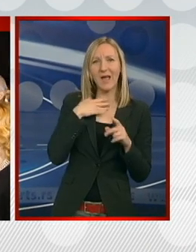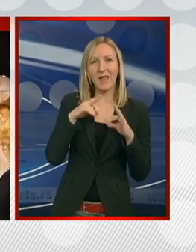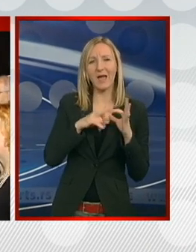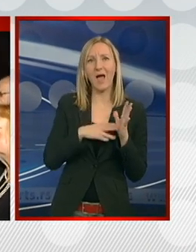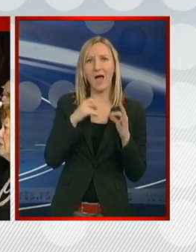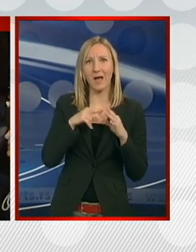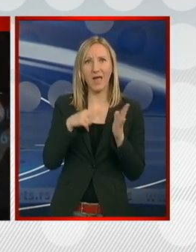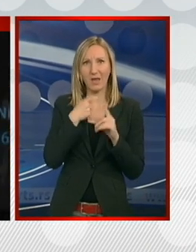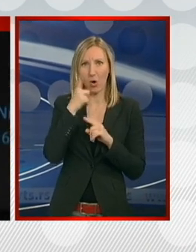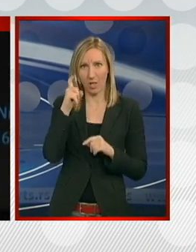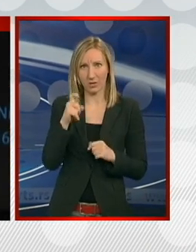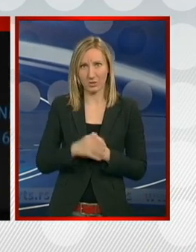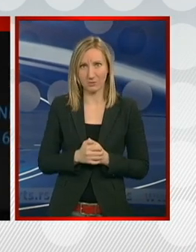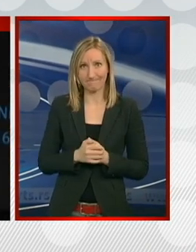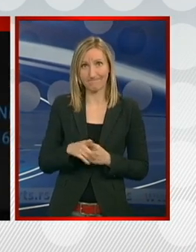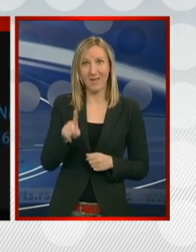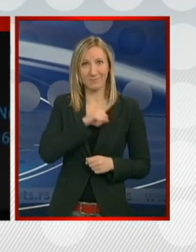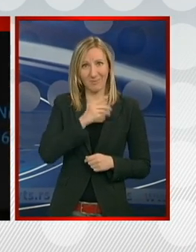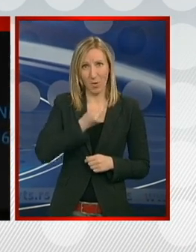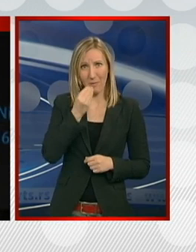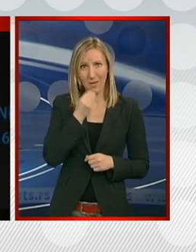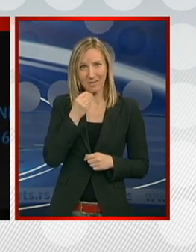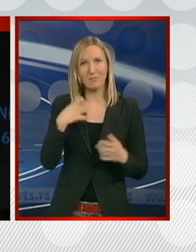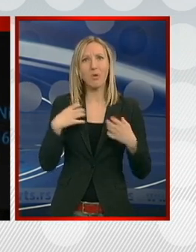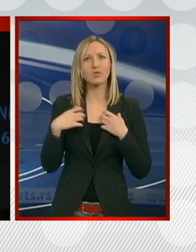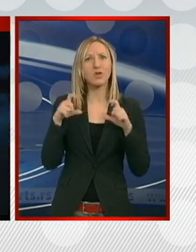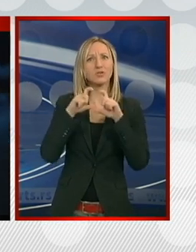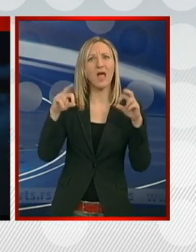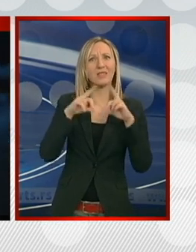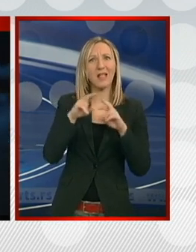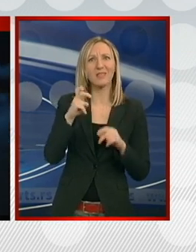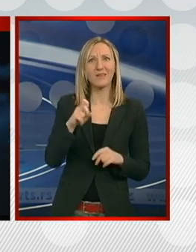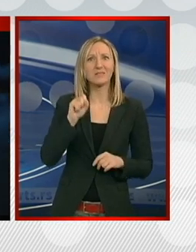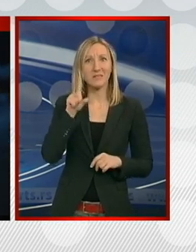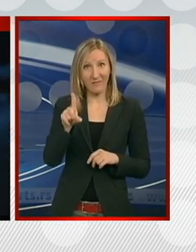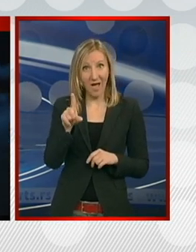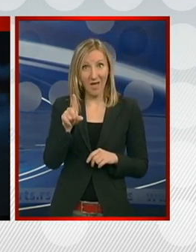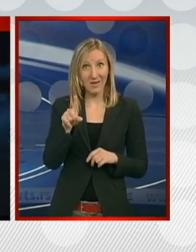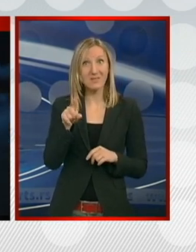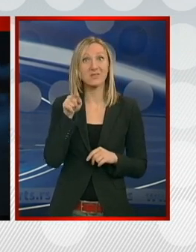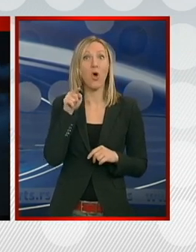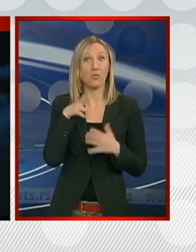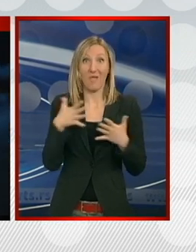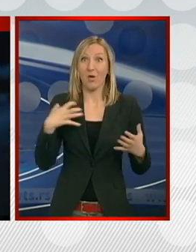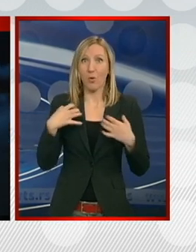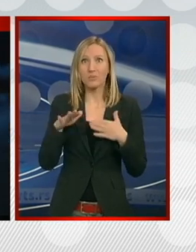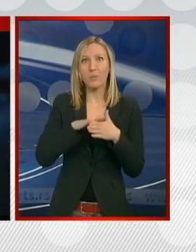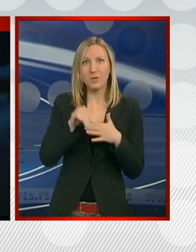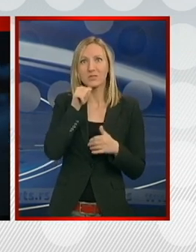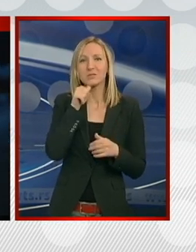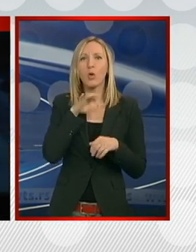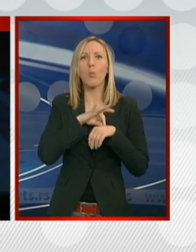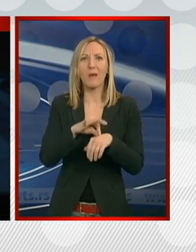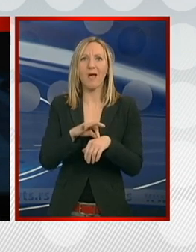Nikolića. Dragane. Na komemoraciju Ateljeu 212 u ime tog pozorišta od velikog glumca oprostio se upravnik